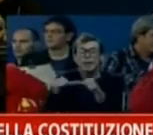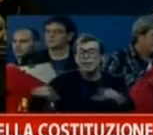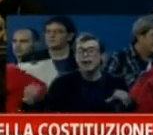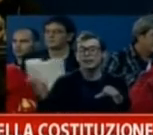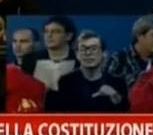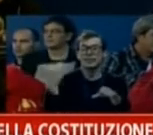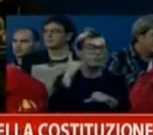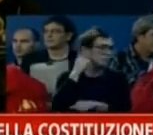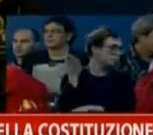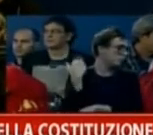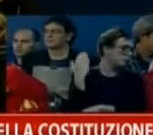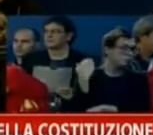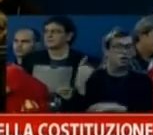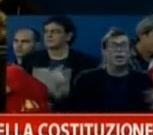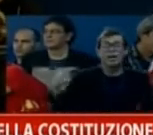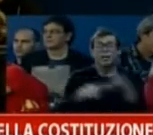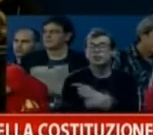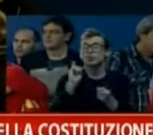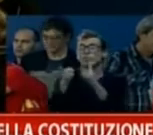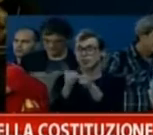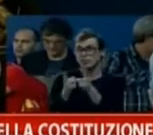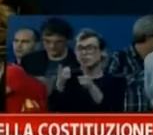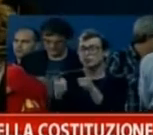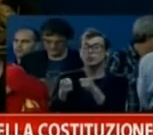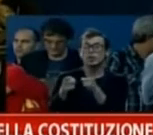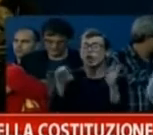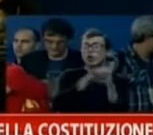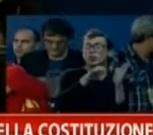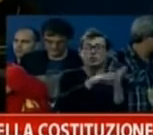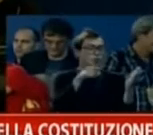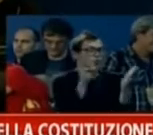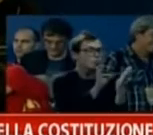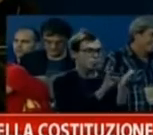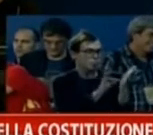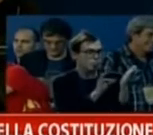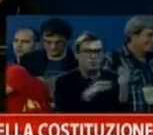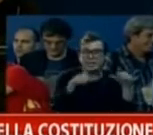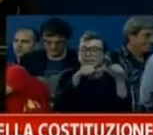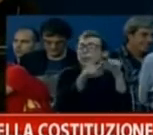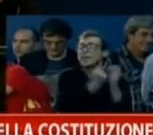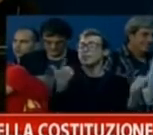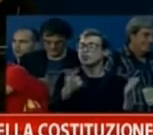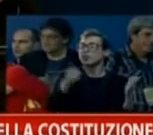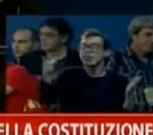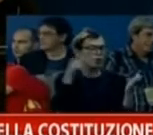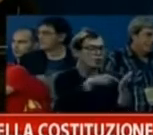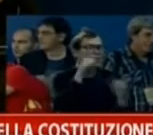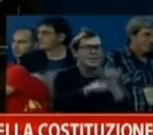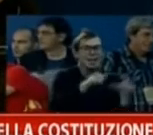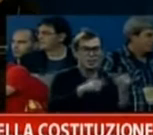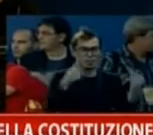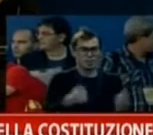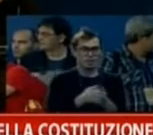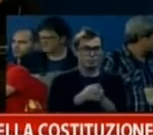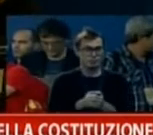cambiando in un punto molto importante la Costituzione con l'argomento di nuovo dell'emergenza, della pressione di